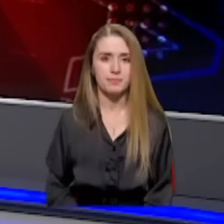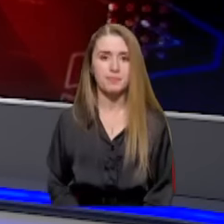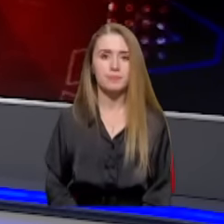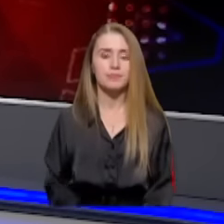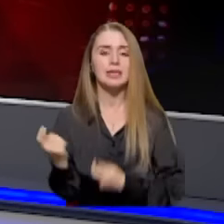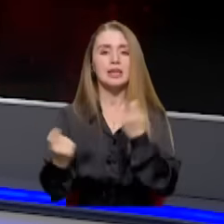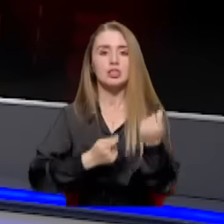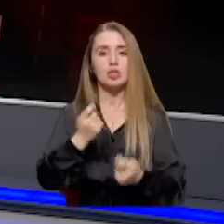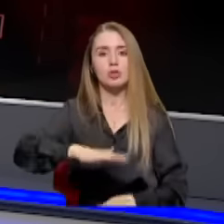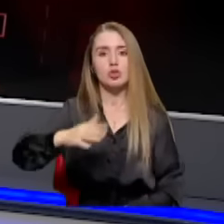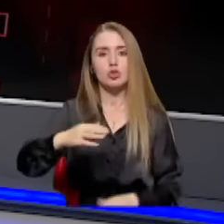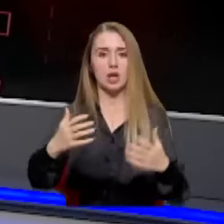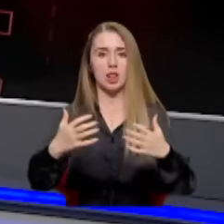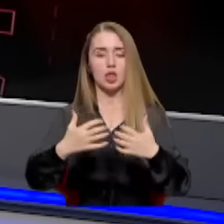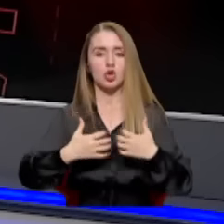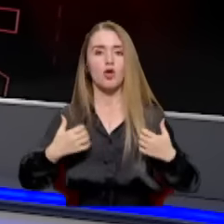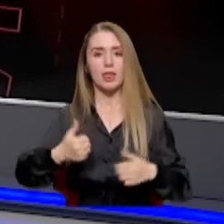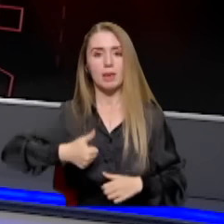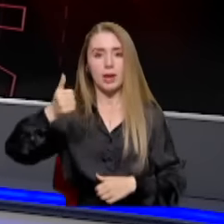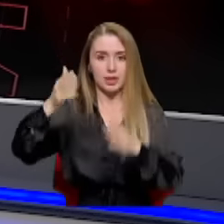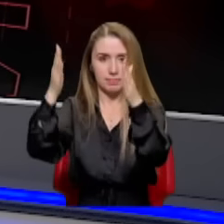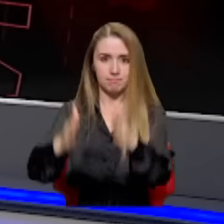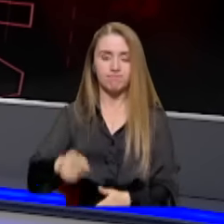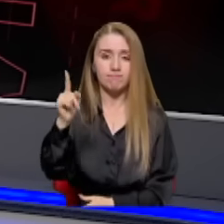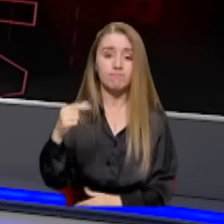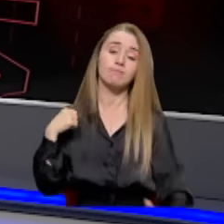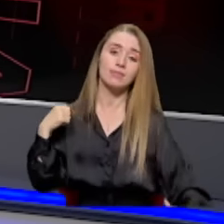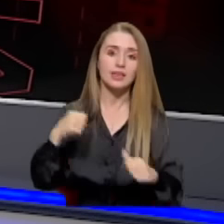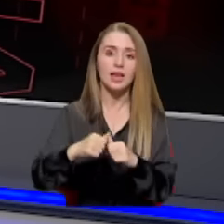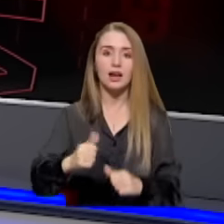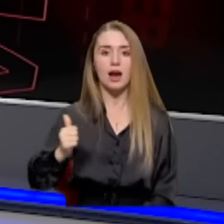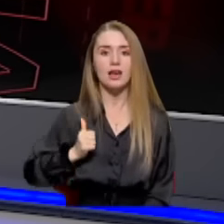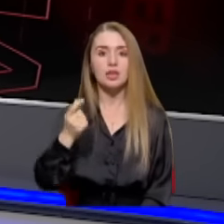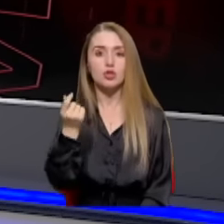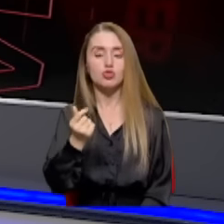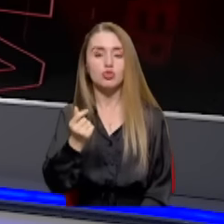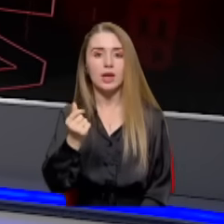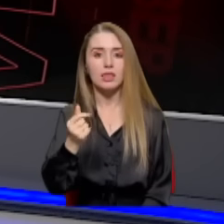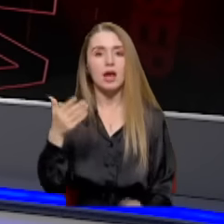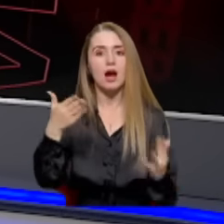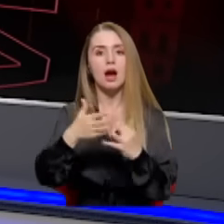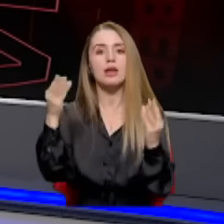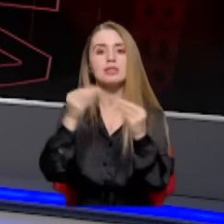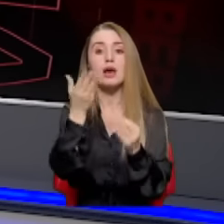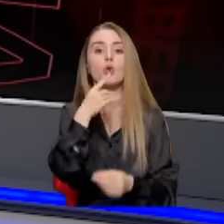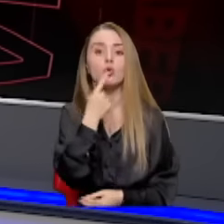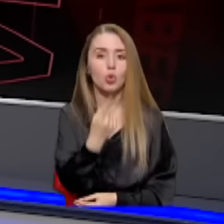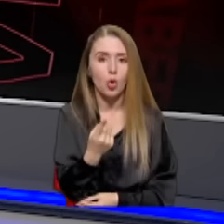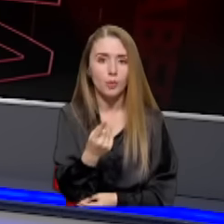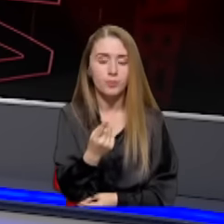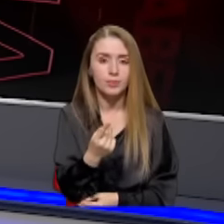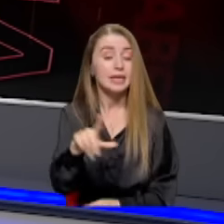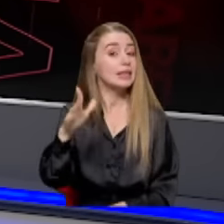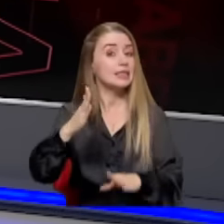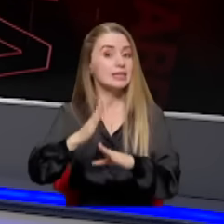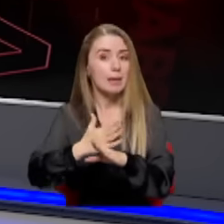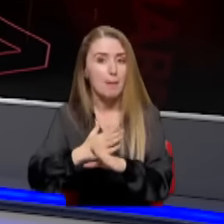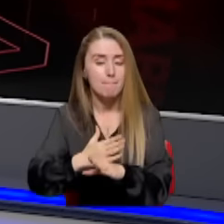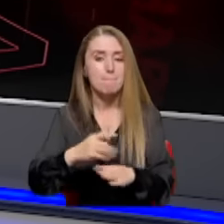Efendim, Çalışma ve Sosyal Güvenlik Bakanı Vedat Işıkhan bir kez daha asgari ücrete ara zam yok dedi. Gerekçesini